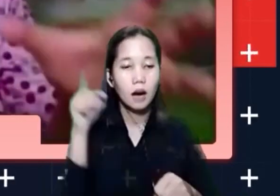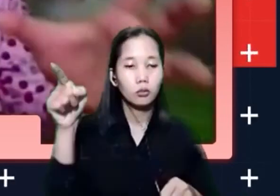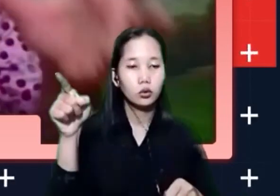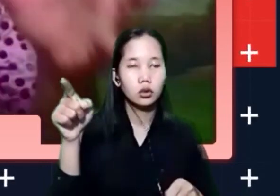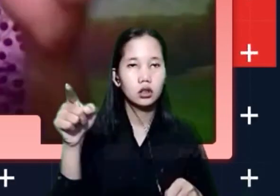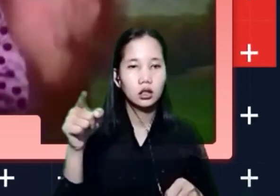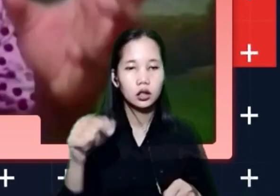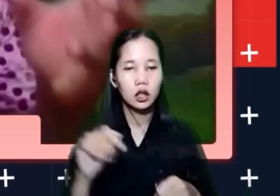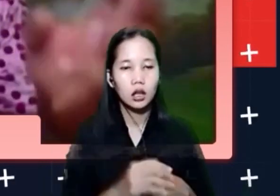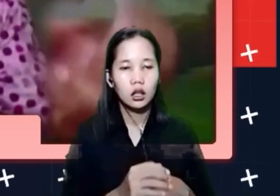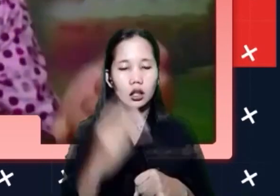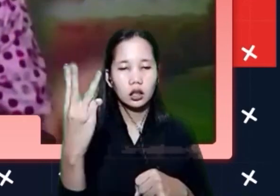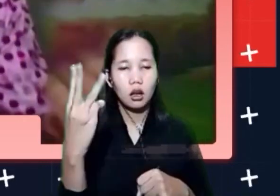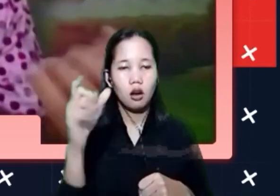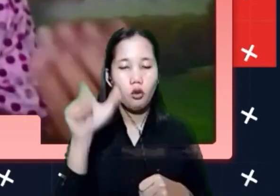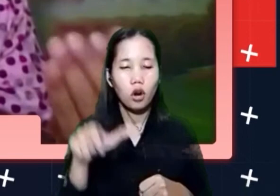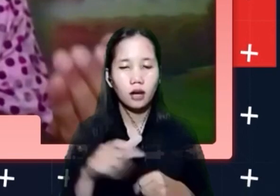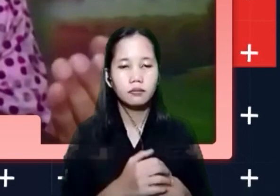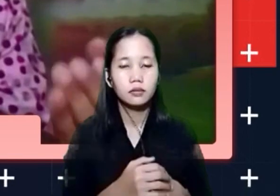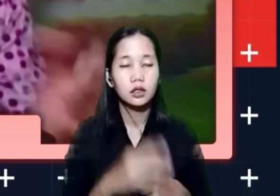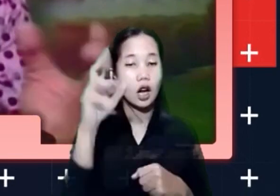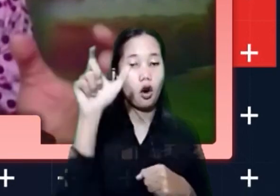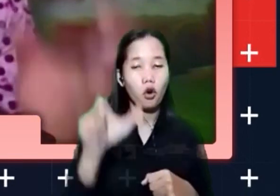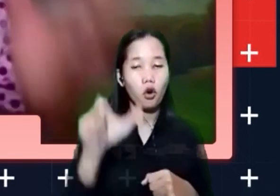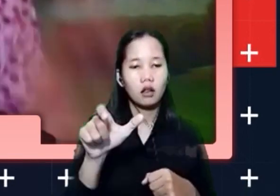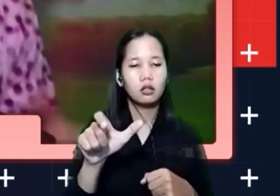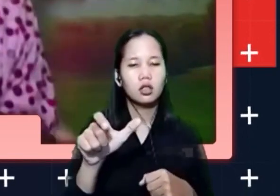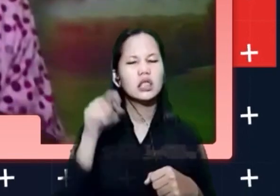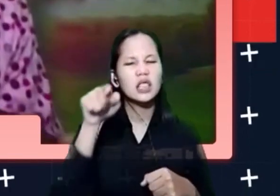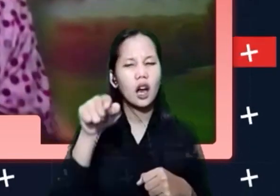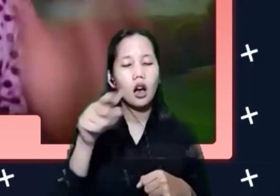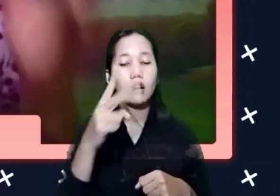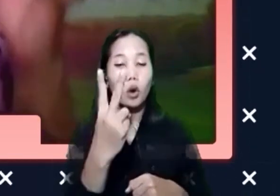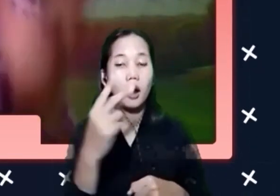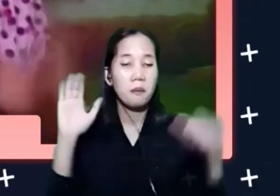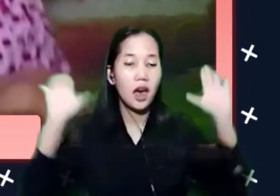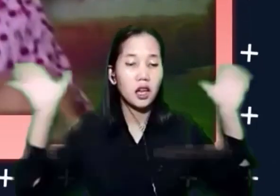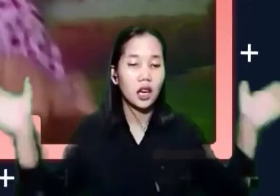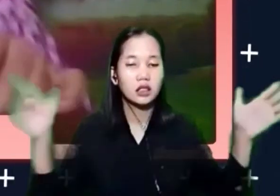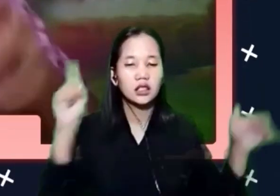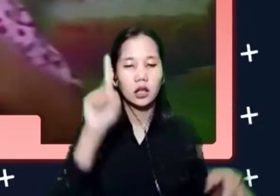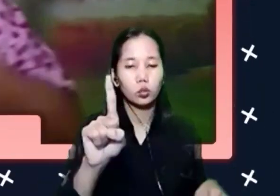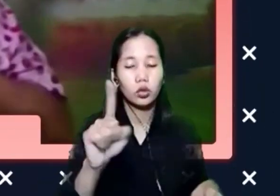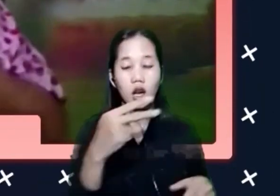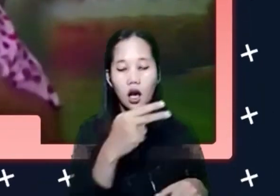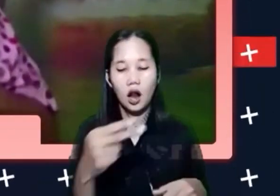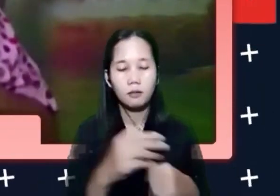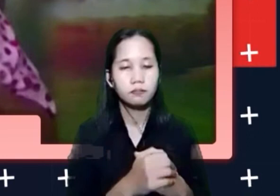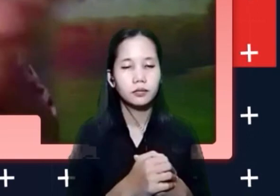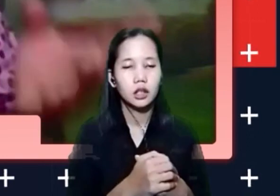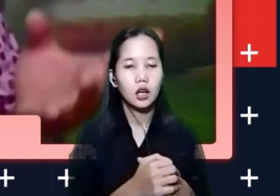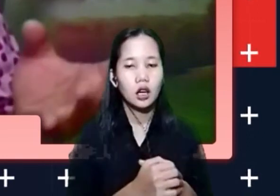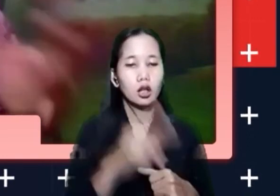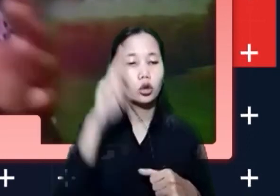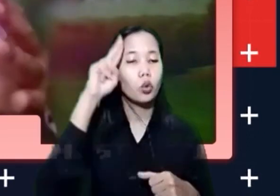yang menampakkan diri kepada Abraham dalam rupa yang Abraham bisa tahan